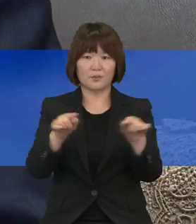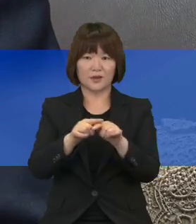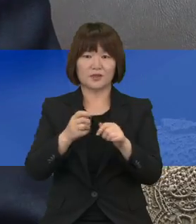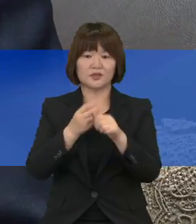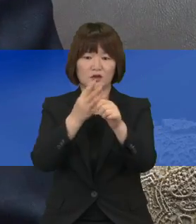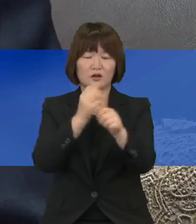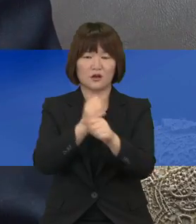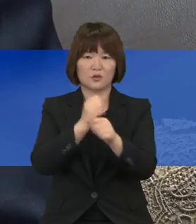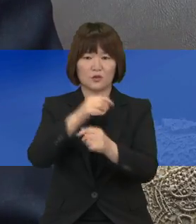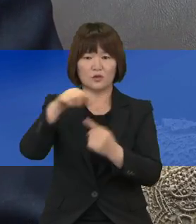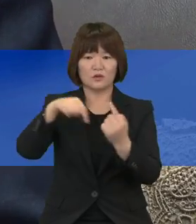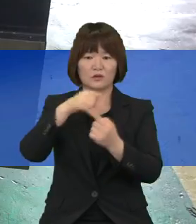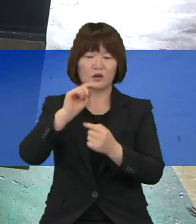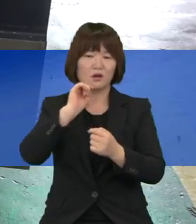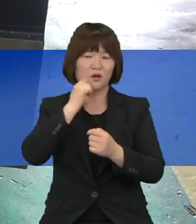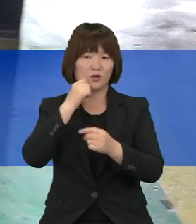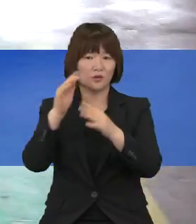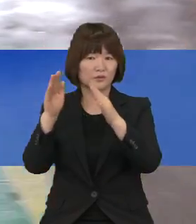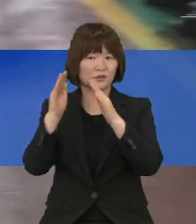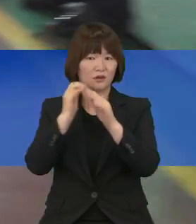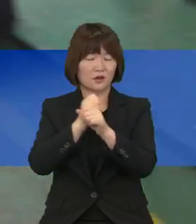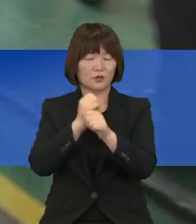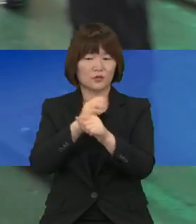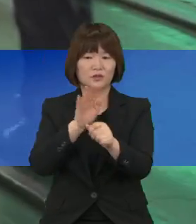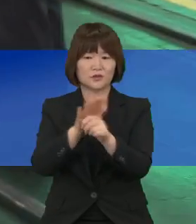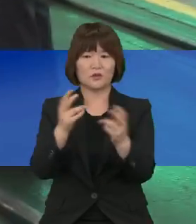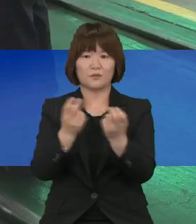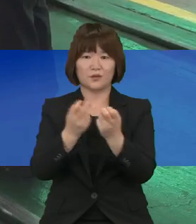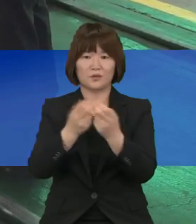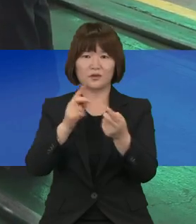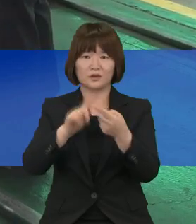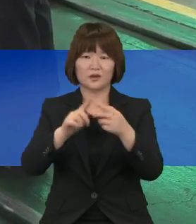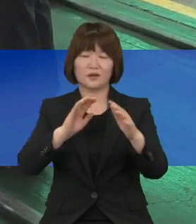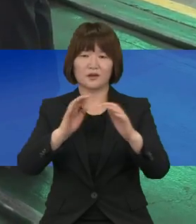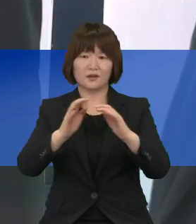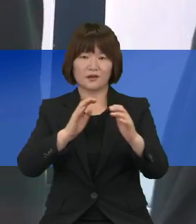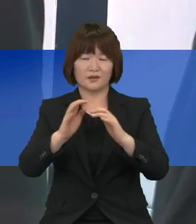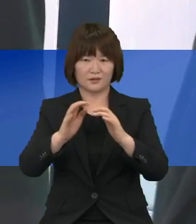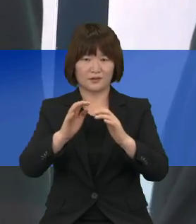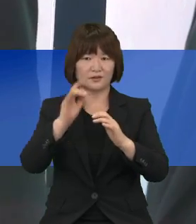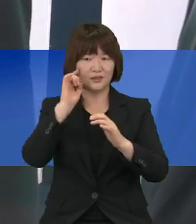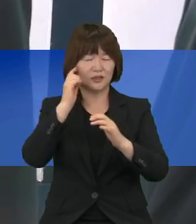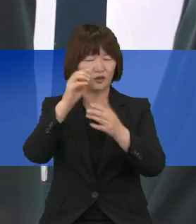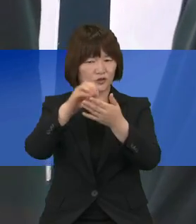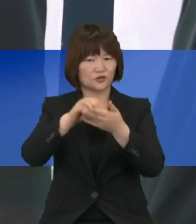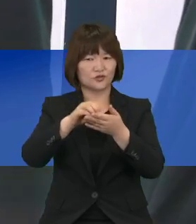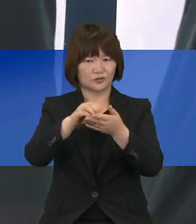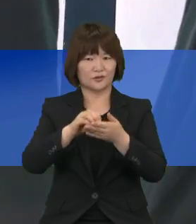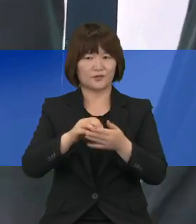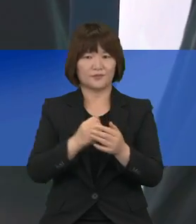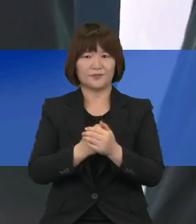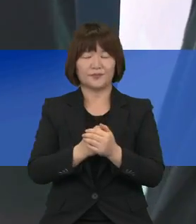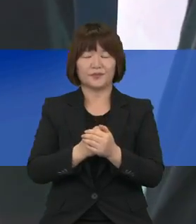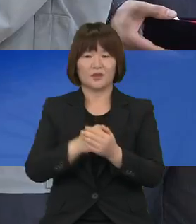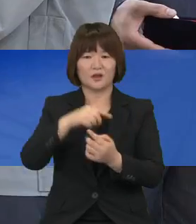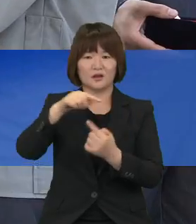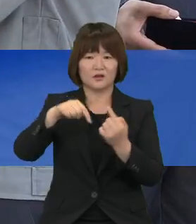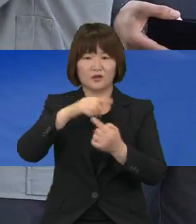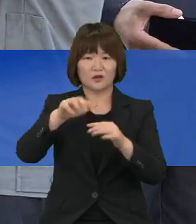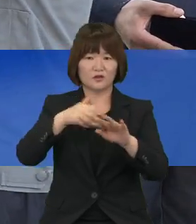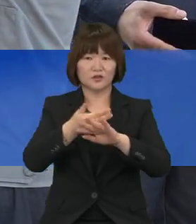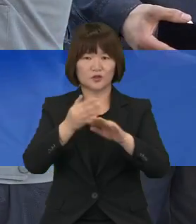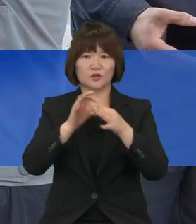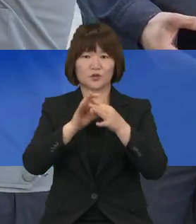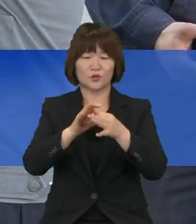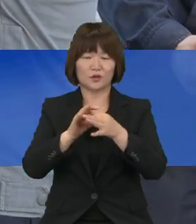전달하고 기업 경영의 애로사항 청취 및 지원 방안에 대해 다양한 의견을 수렴했습니다. 시는 경영혁신을